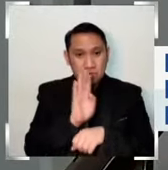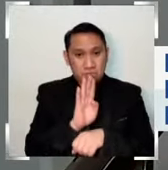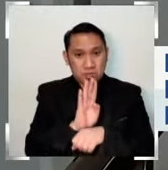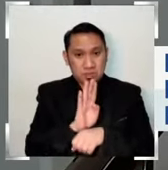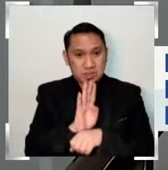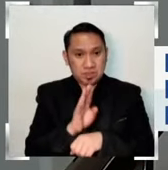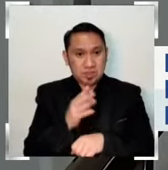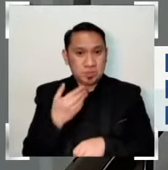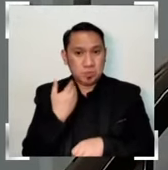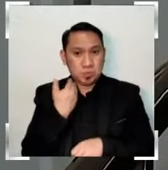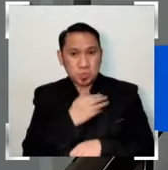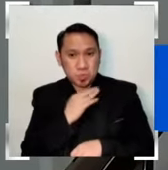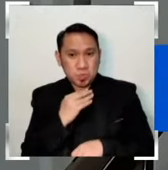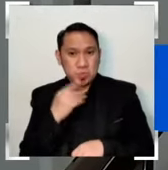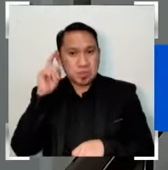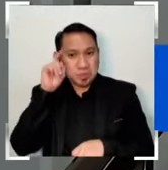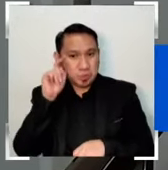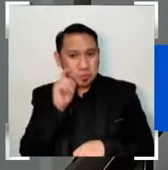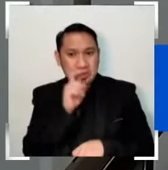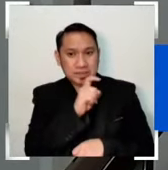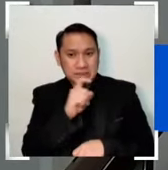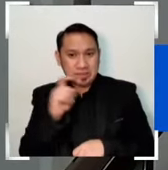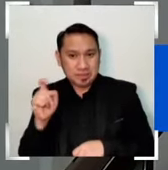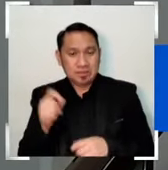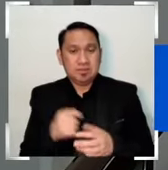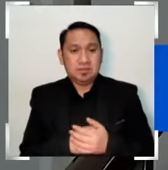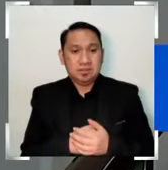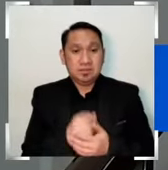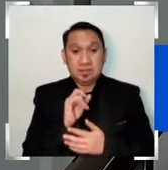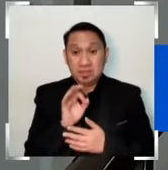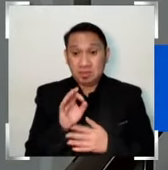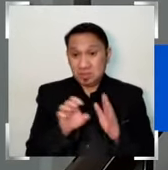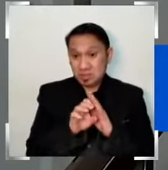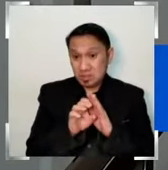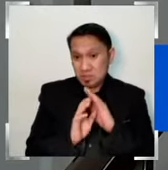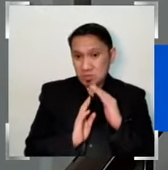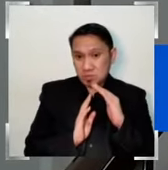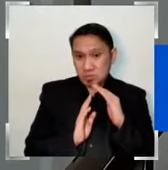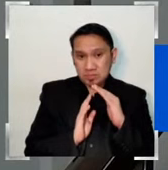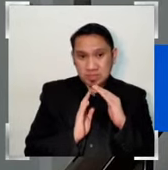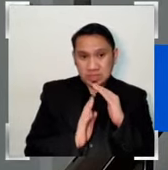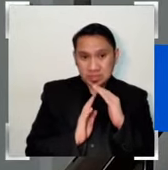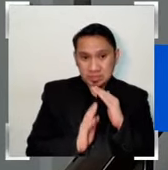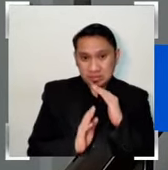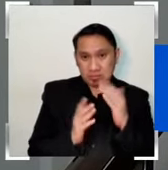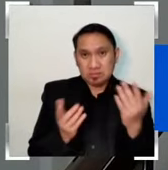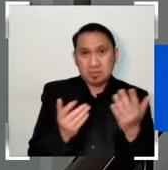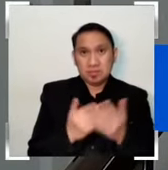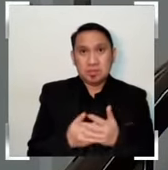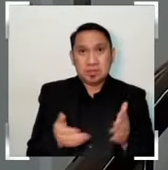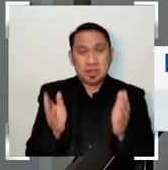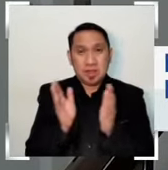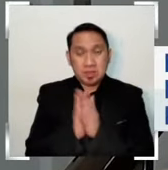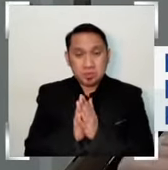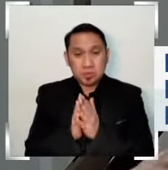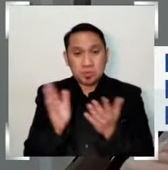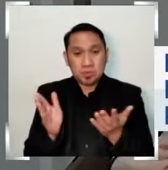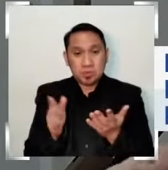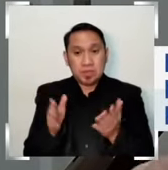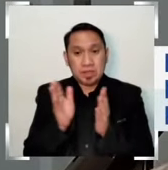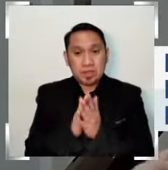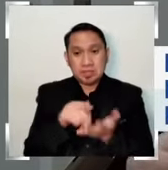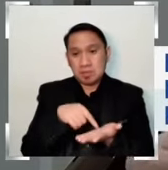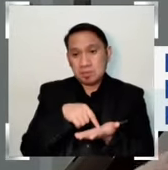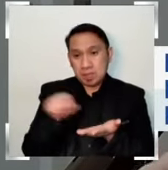Kapag merong kliyente no, na nagustuhan yung offer niya online, kumihingi siya ng subscription fee.